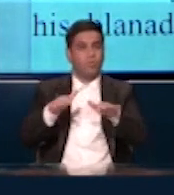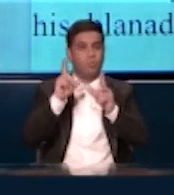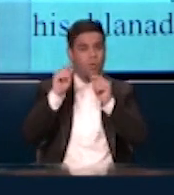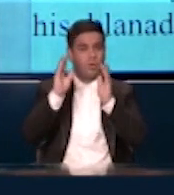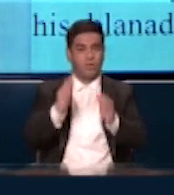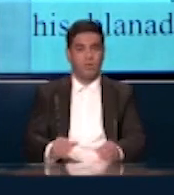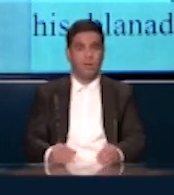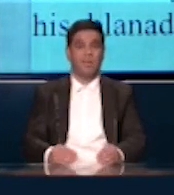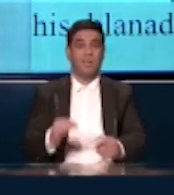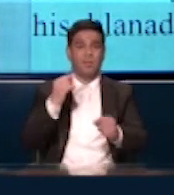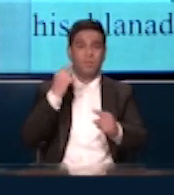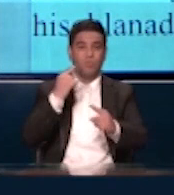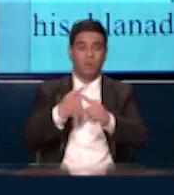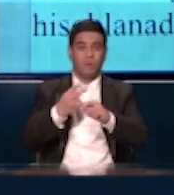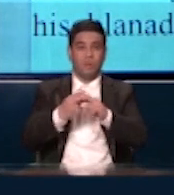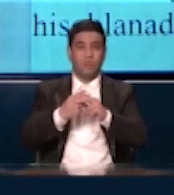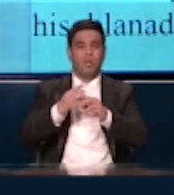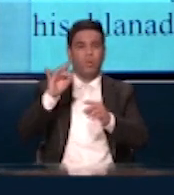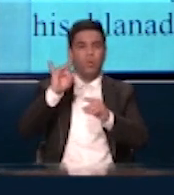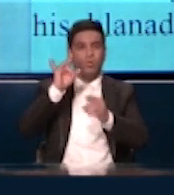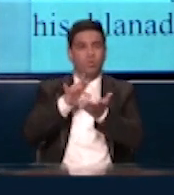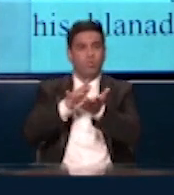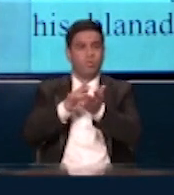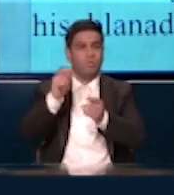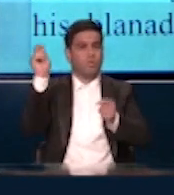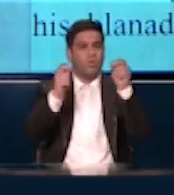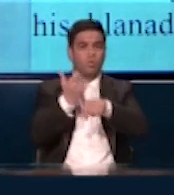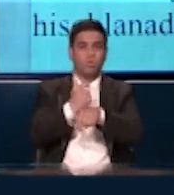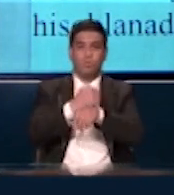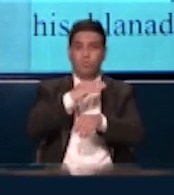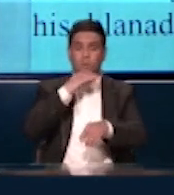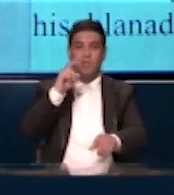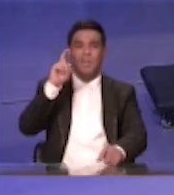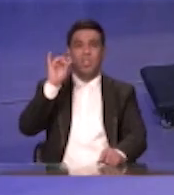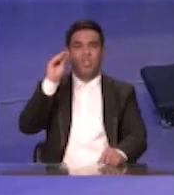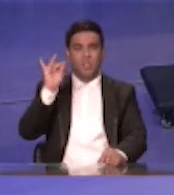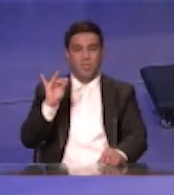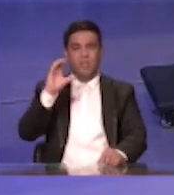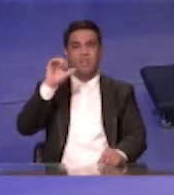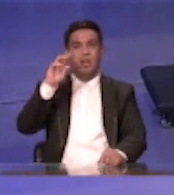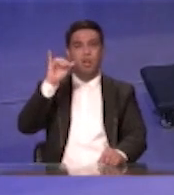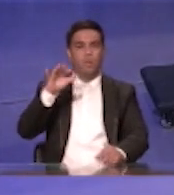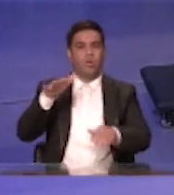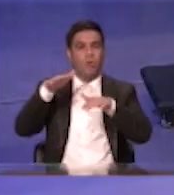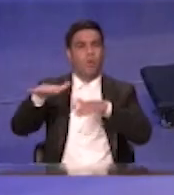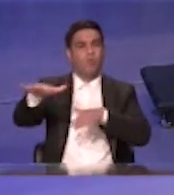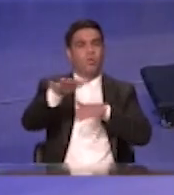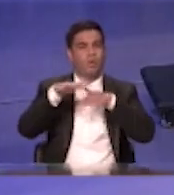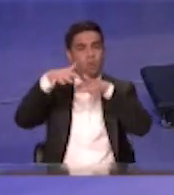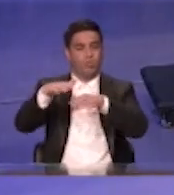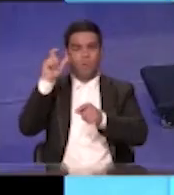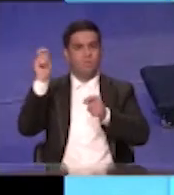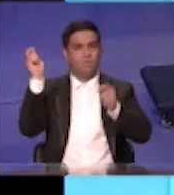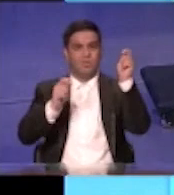Tabiiy rekreatsion resurslar ta'sirida xalqaro turizm rivojlanmoqda. Ayniqsa Fiji, Salomon orollari sayyohlar eng ko'p tashrif